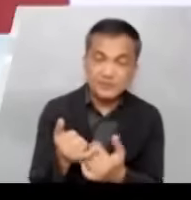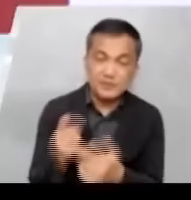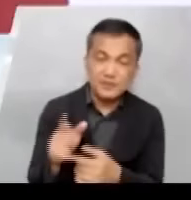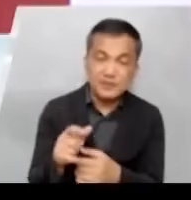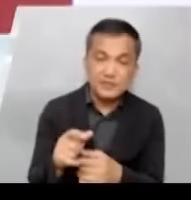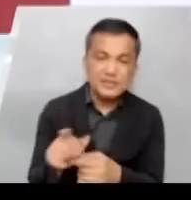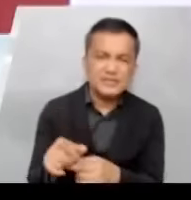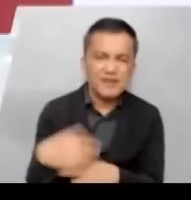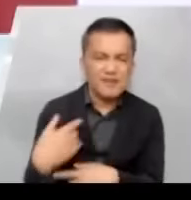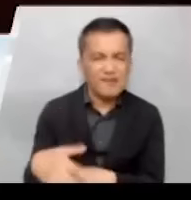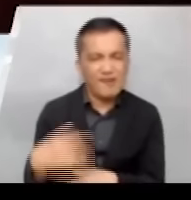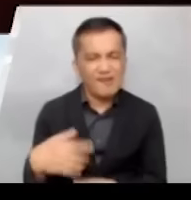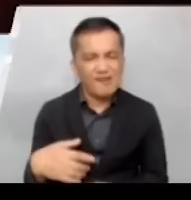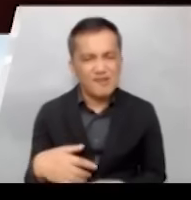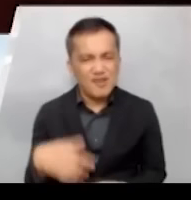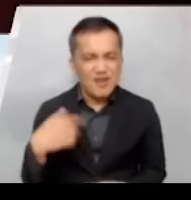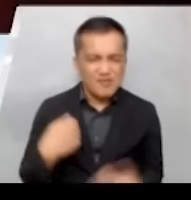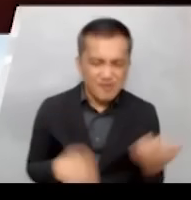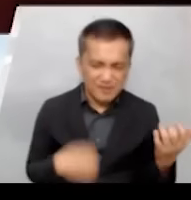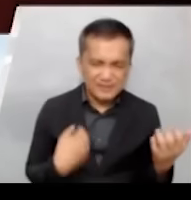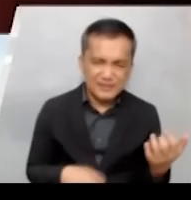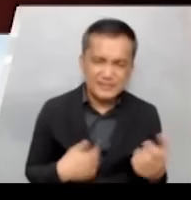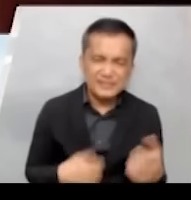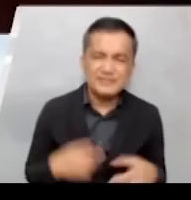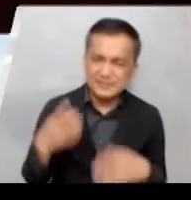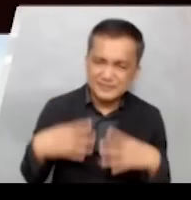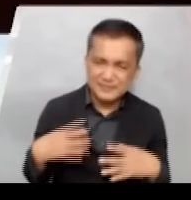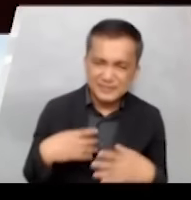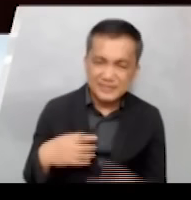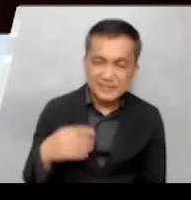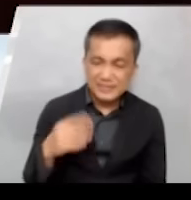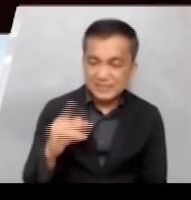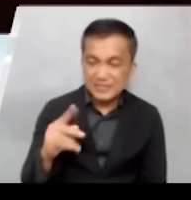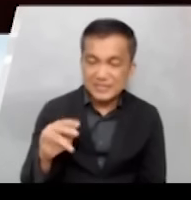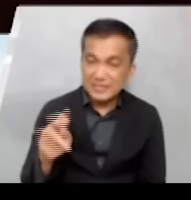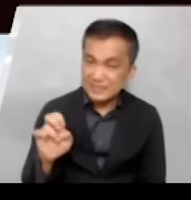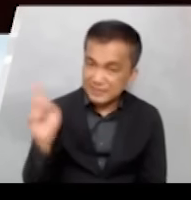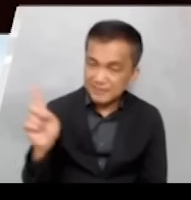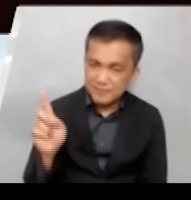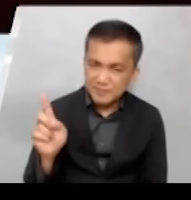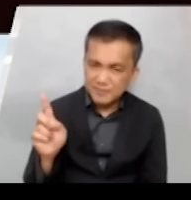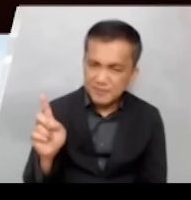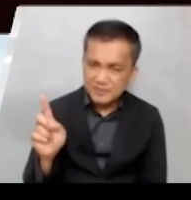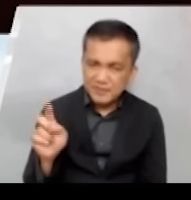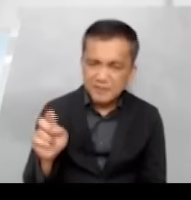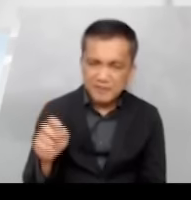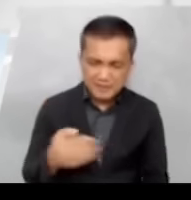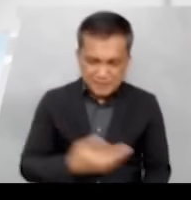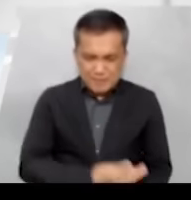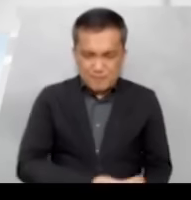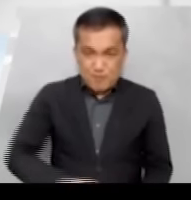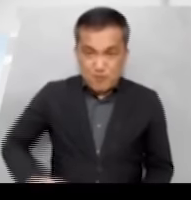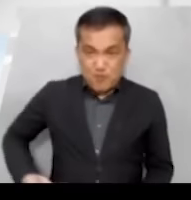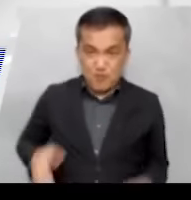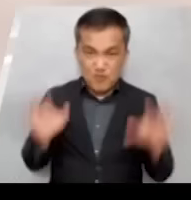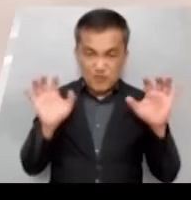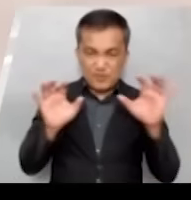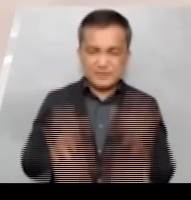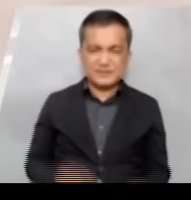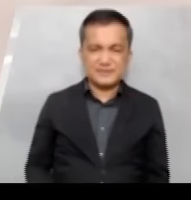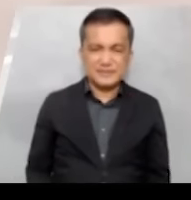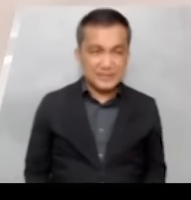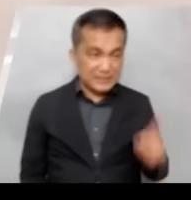sa kanilang costumes. Isa na riyan si Kaylin Alcantara na nag-alam mambabarang sa isang photoshoot. Channeling Tay-Tay naman